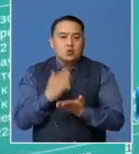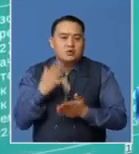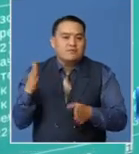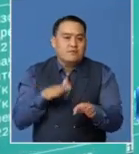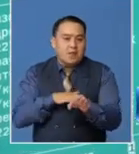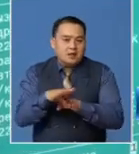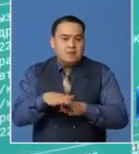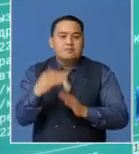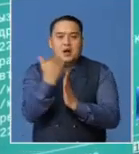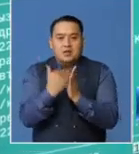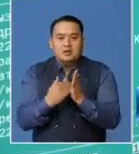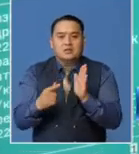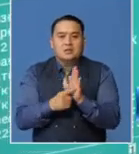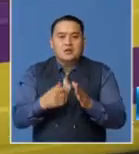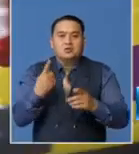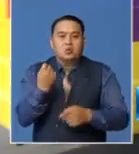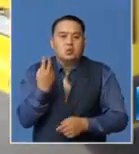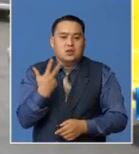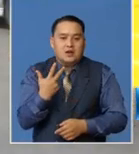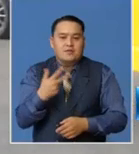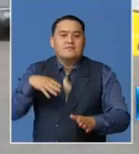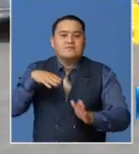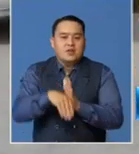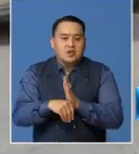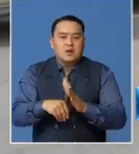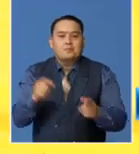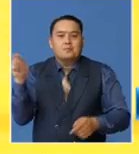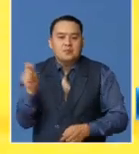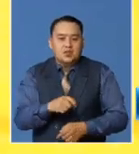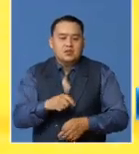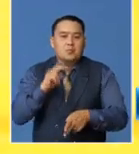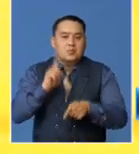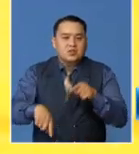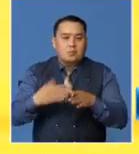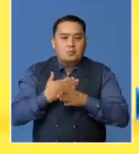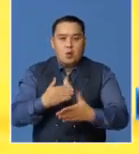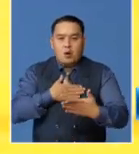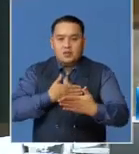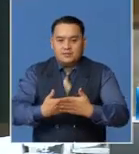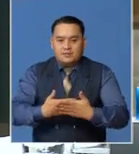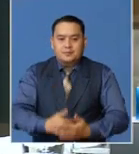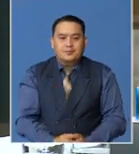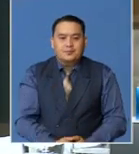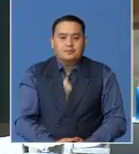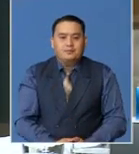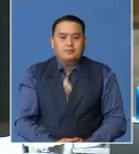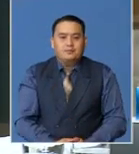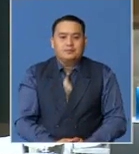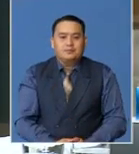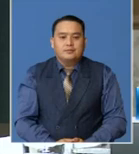реализуется программа комикса 3 благодаря ее внедрению прибытия карет скорой помощи стала оперативнее сейчас